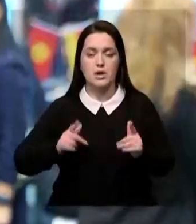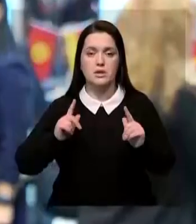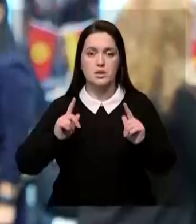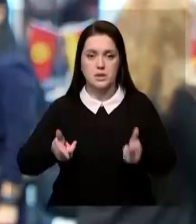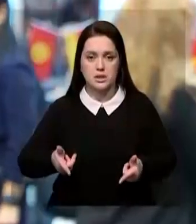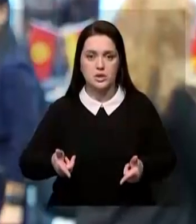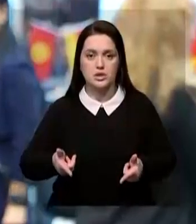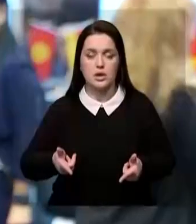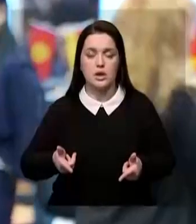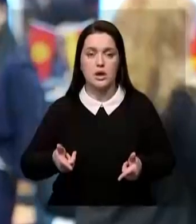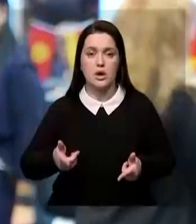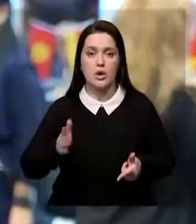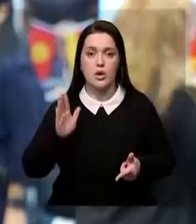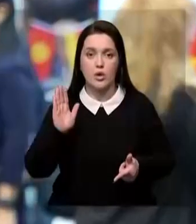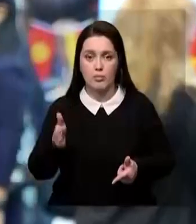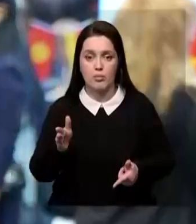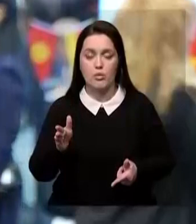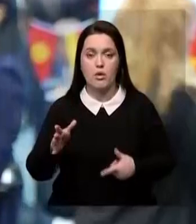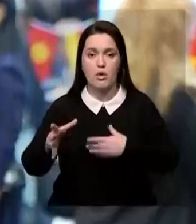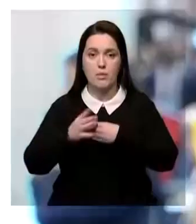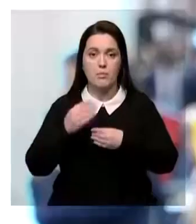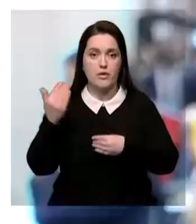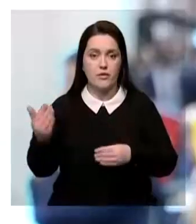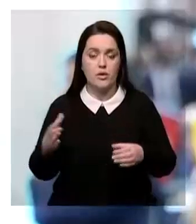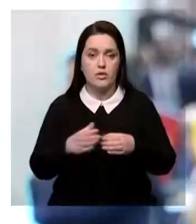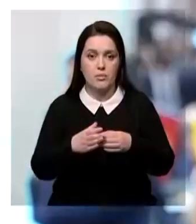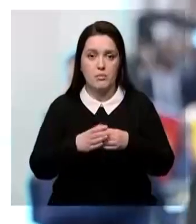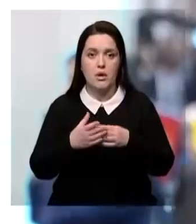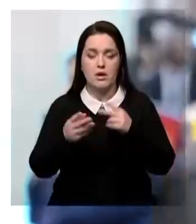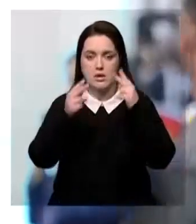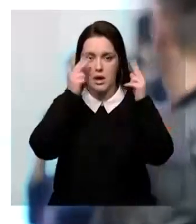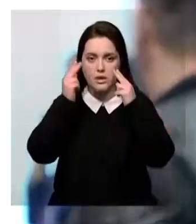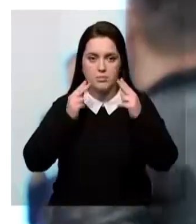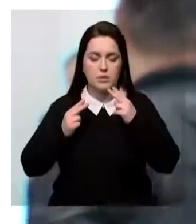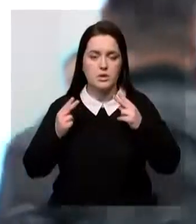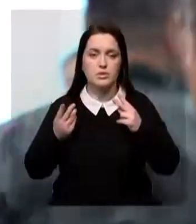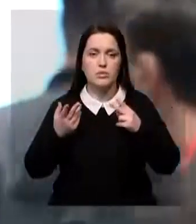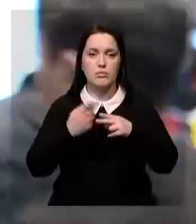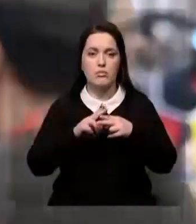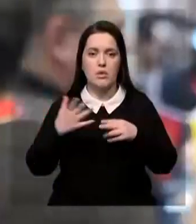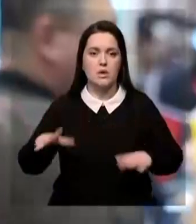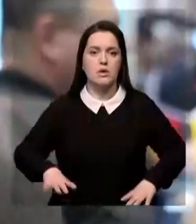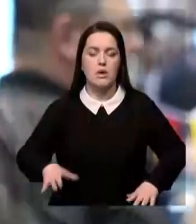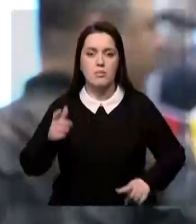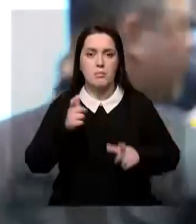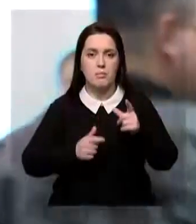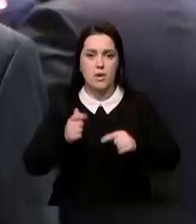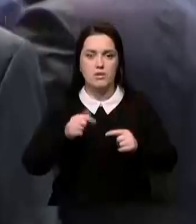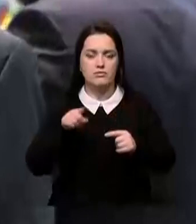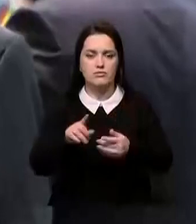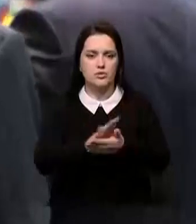подписали. Теперь в этом году мы будем запускать совместно с его компанией косметику, косметические средства на основе кобылевого молока, то есть полностью